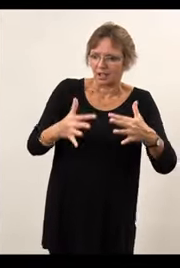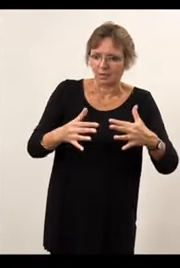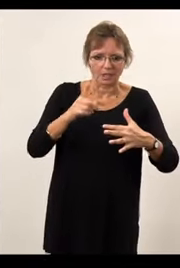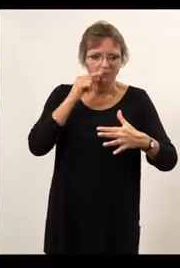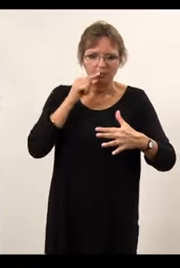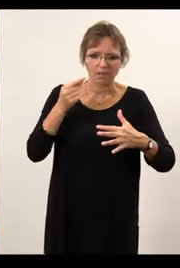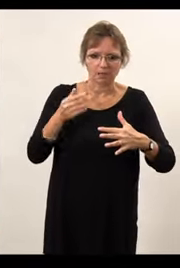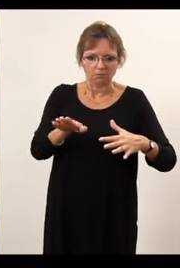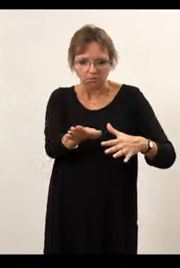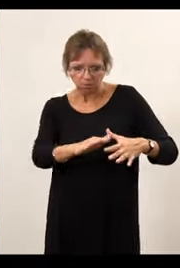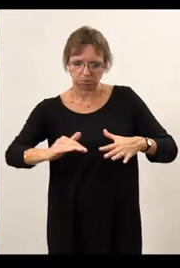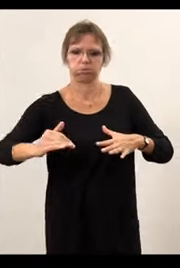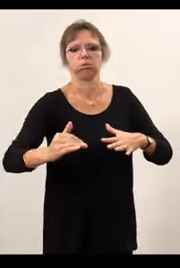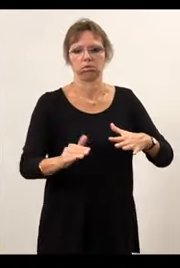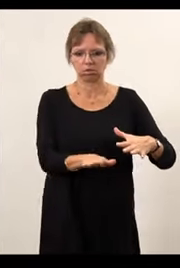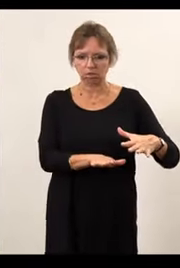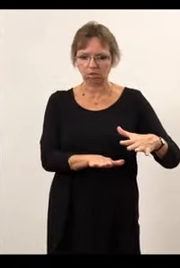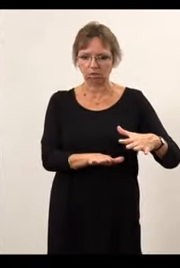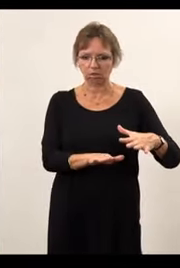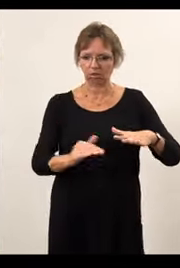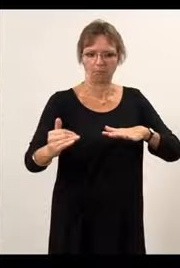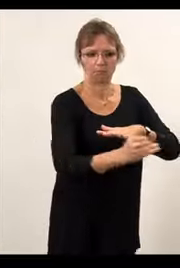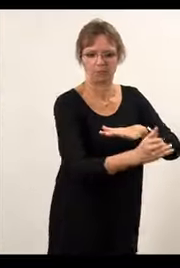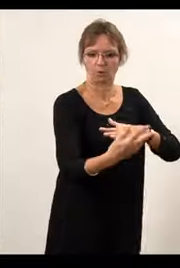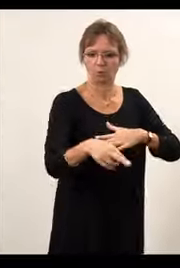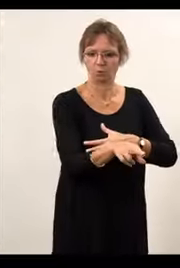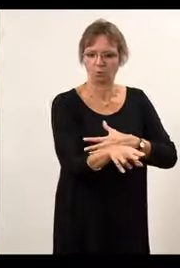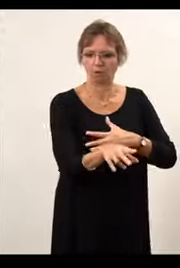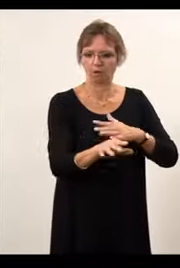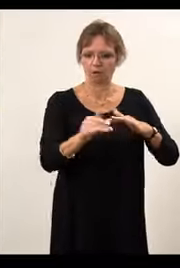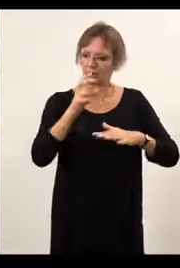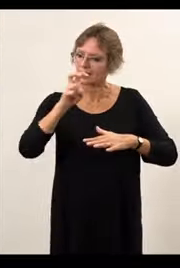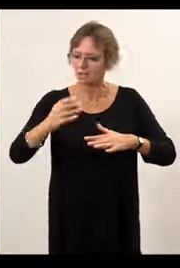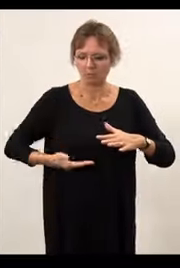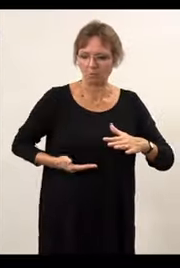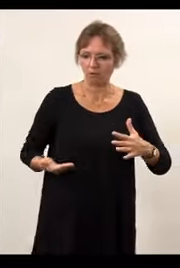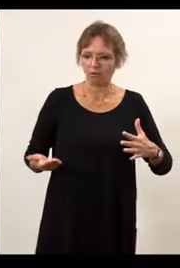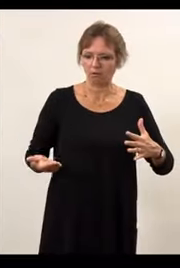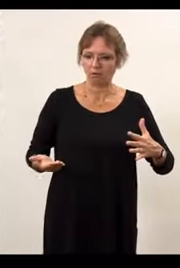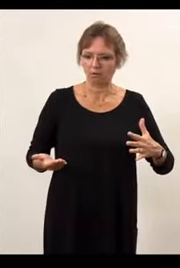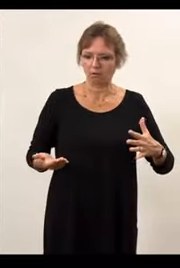Et ensuite, il a fait une marche arrière sur l'autoroute pour retourner la récupérer.